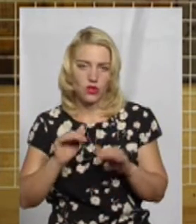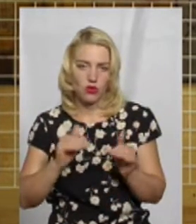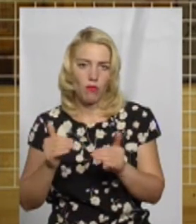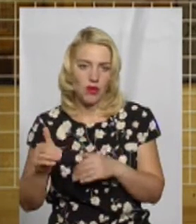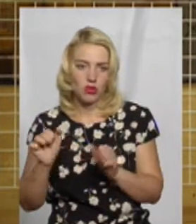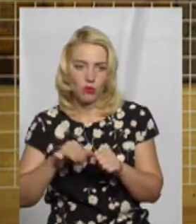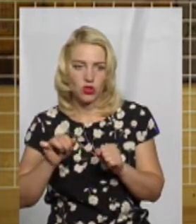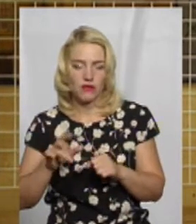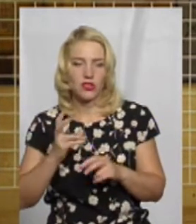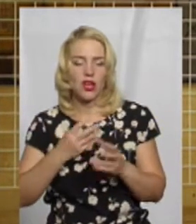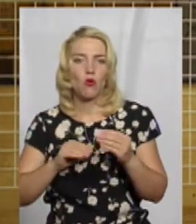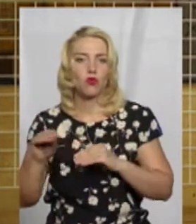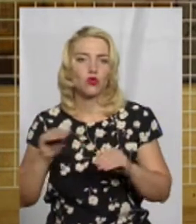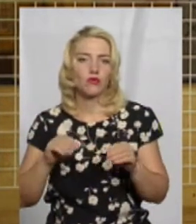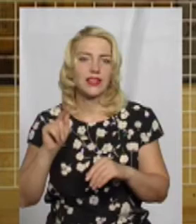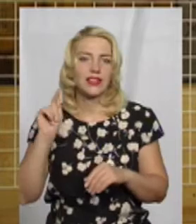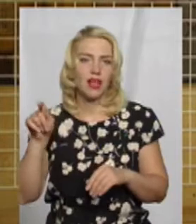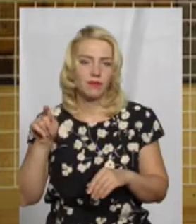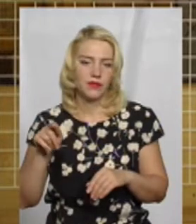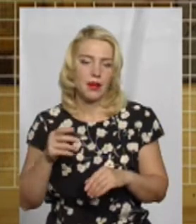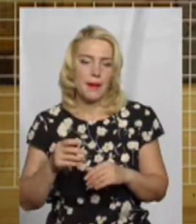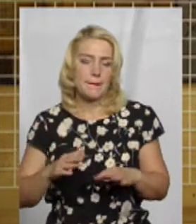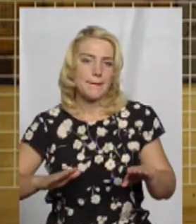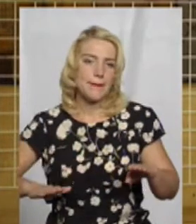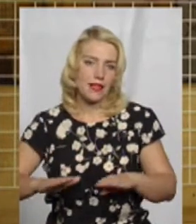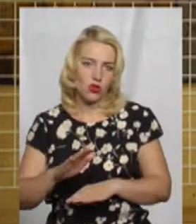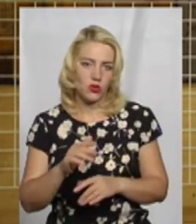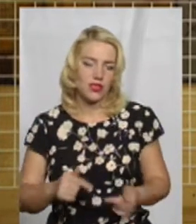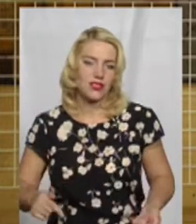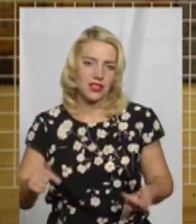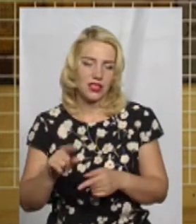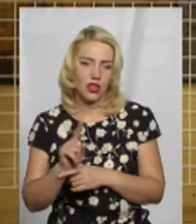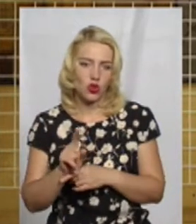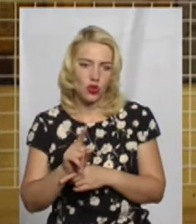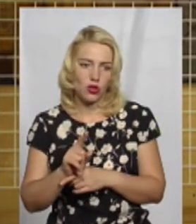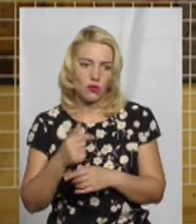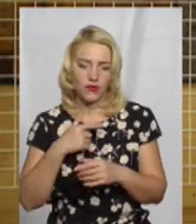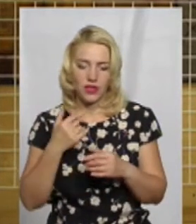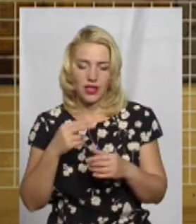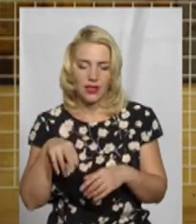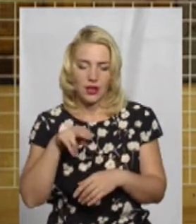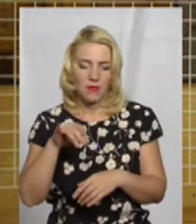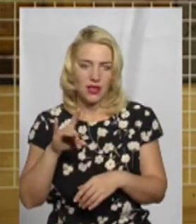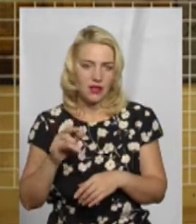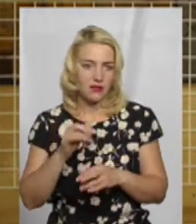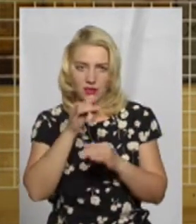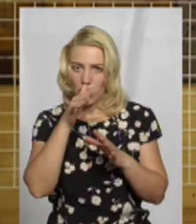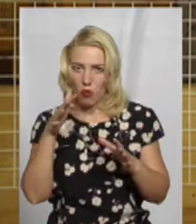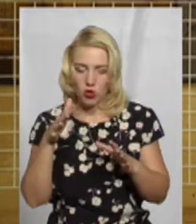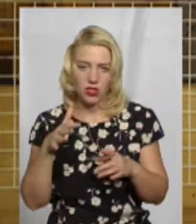можливостями, і облаштувати там пандус згідно норм і ДБНів неможливо, адже, до прикладу,